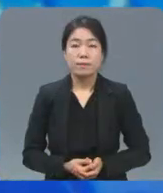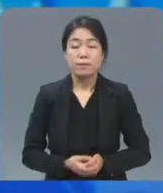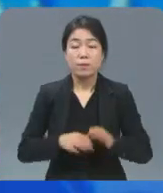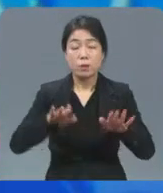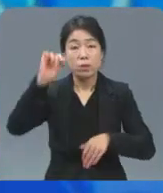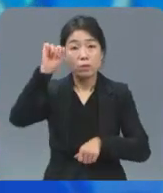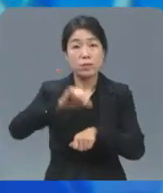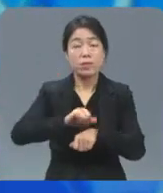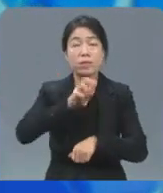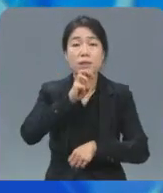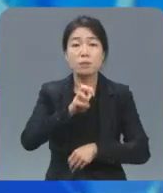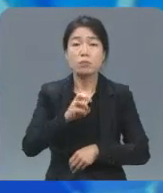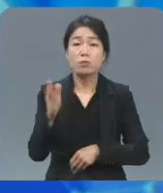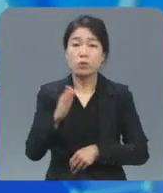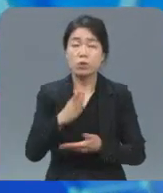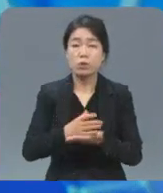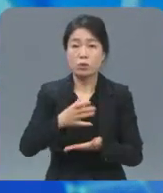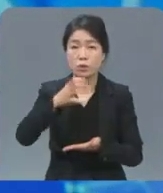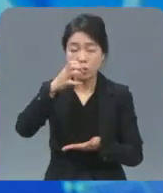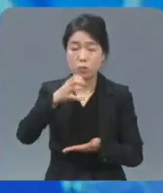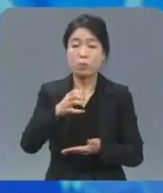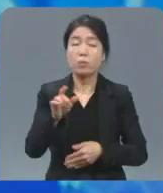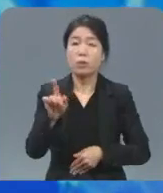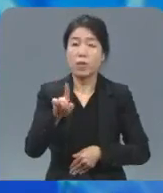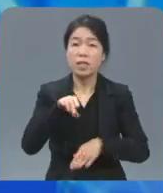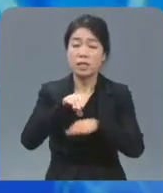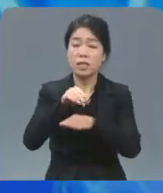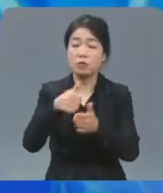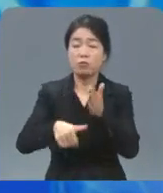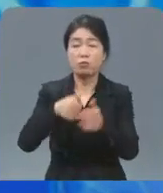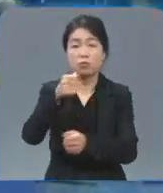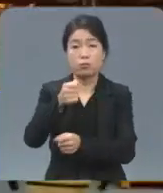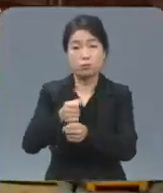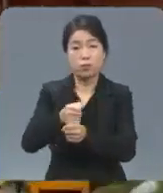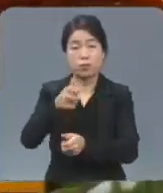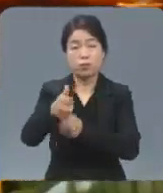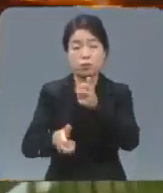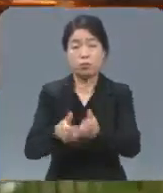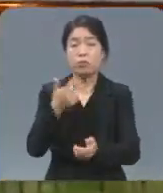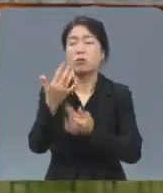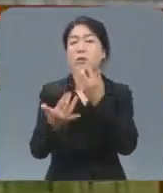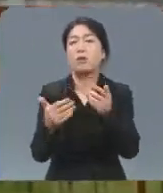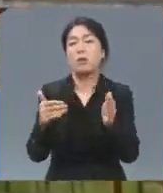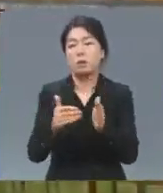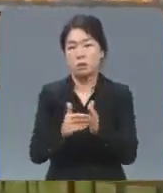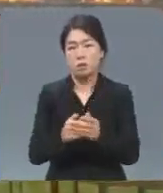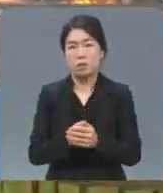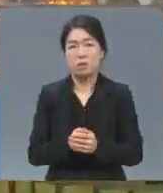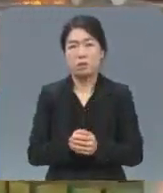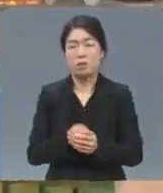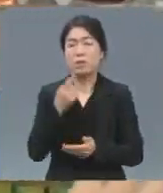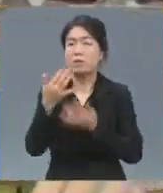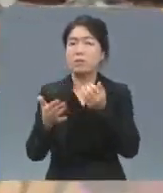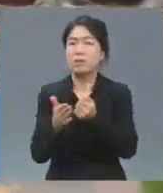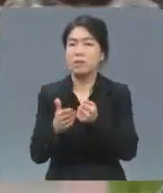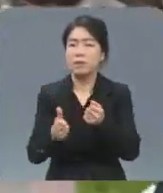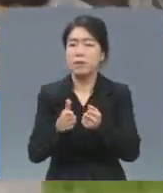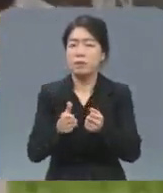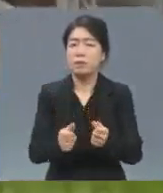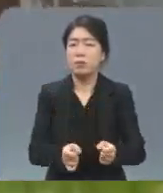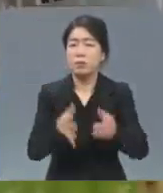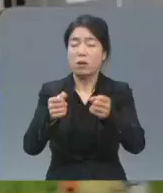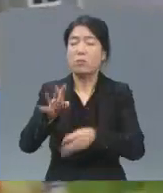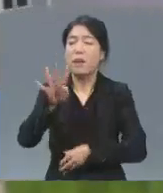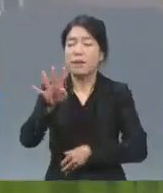오늘 새벽 5시 30분쯤 담양군 담양읍의 자동차 부품 제조 공장에서 불이 났습니다. 이 불로 공장 4개